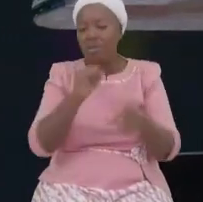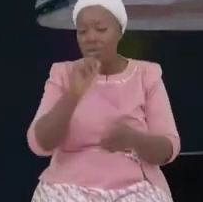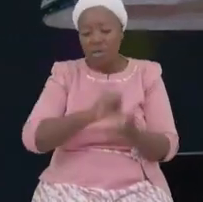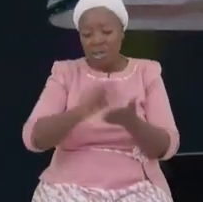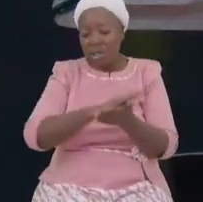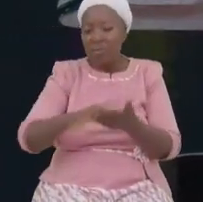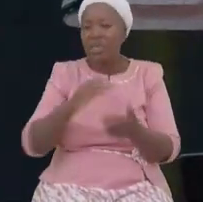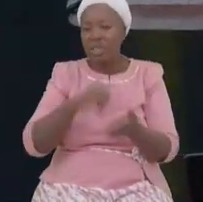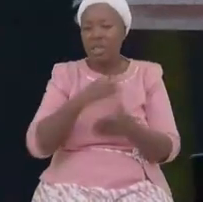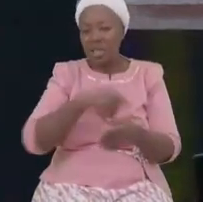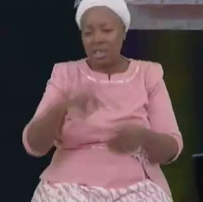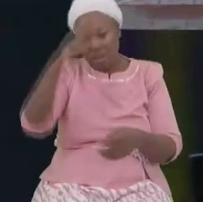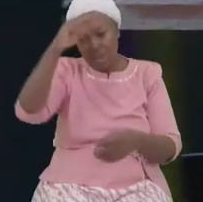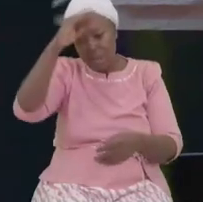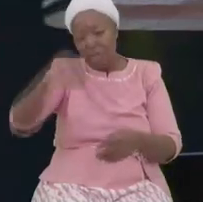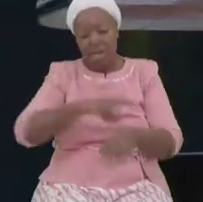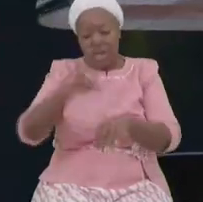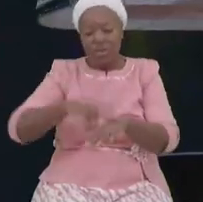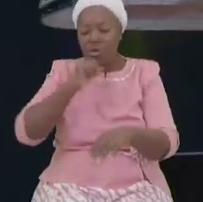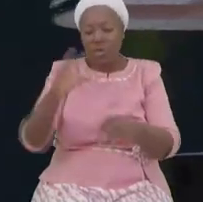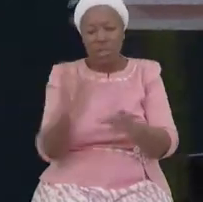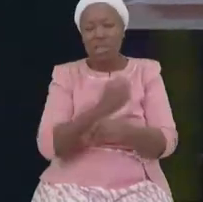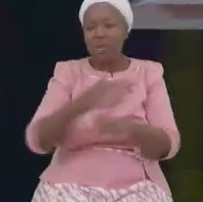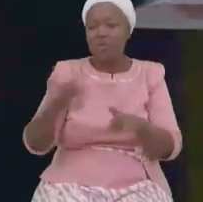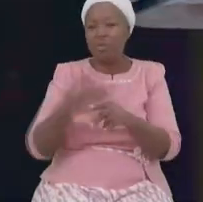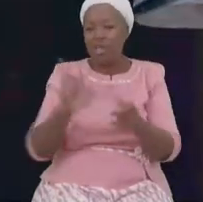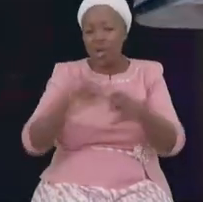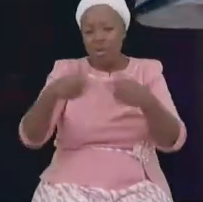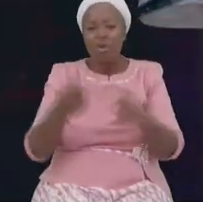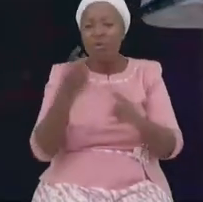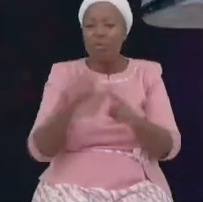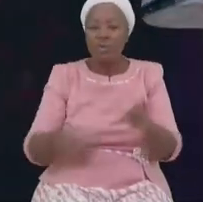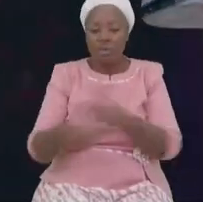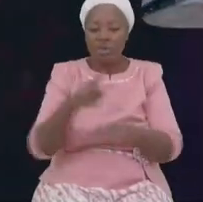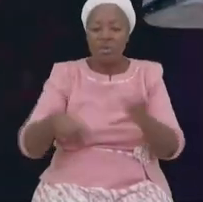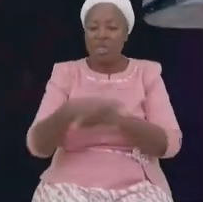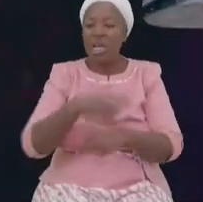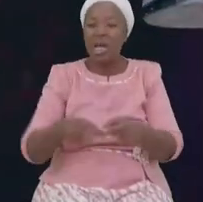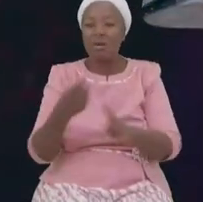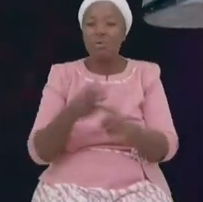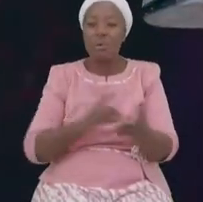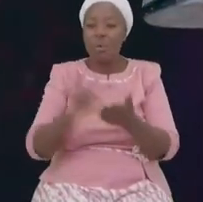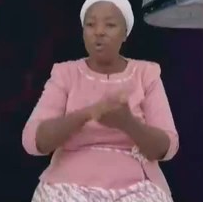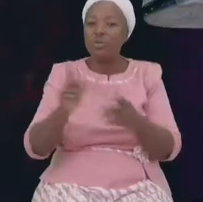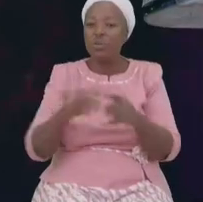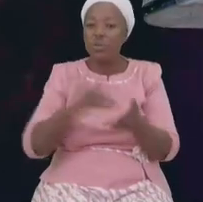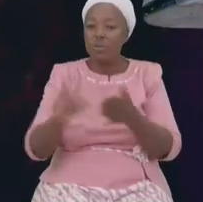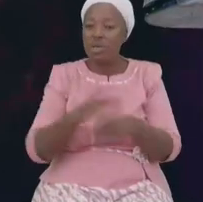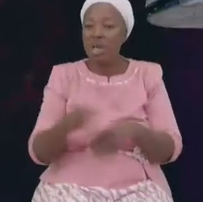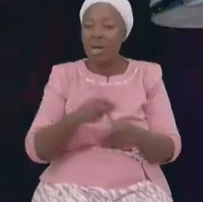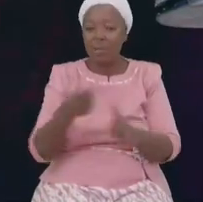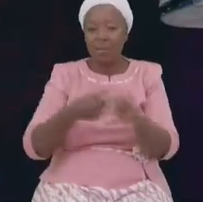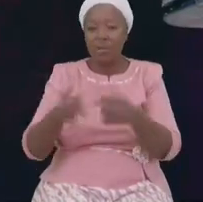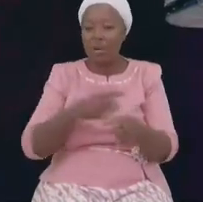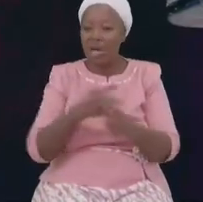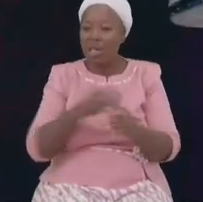de leur vie? Et ils vont de jour en jour, de semaine en semaine, de mois en mois, d'année en année, avec un cœur non circoncis, un cœur